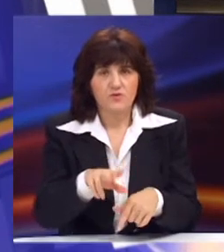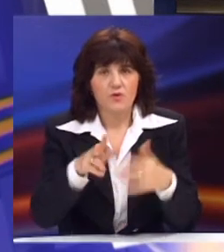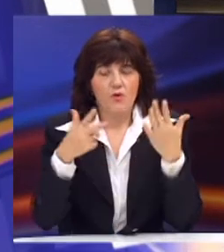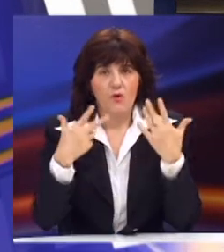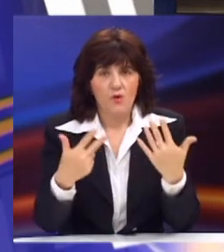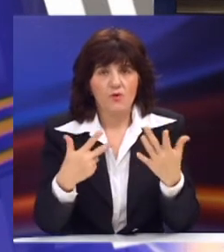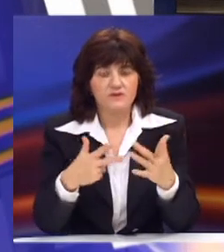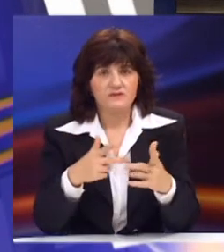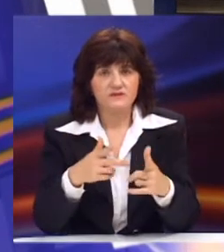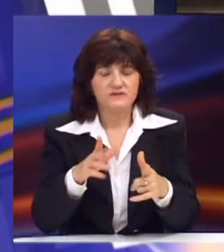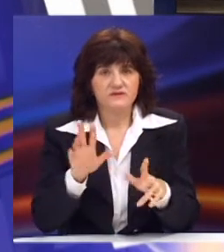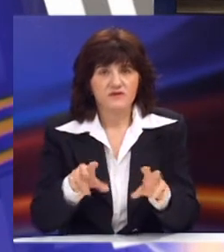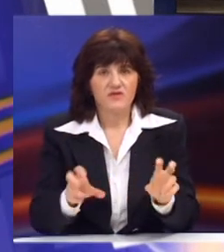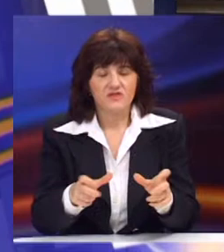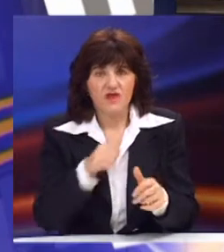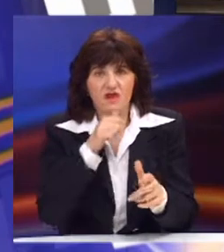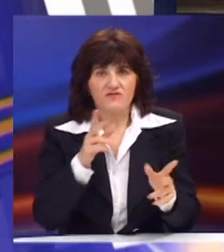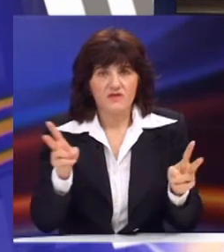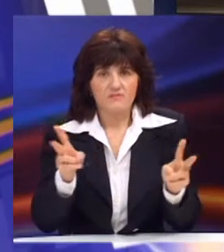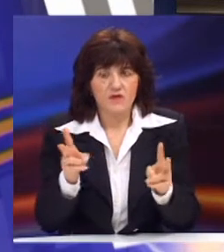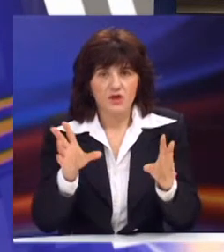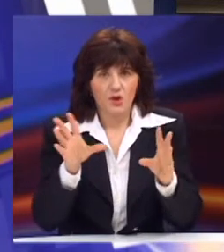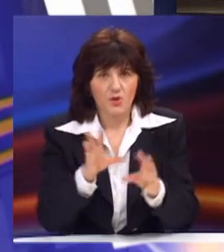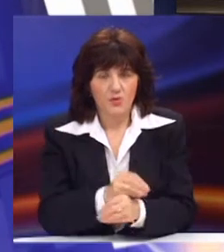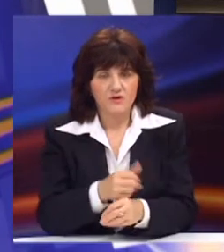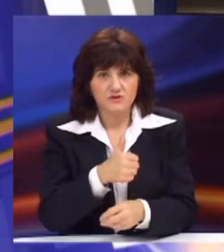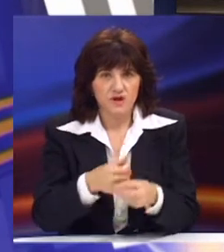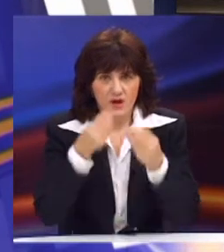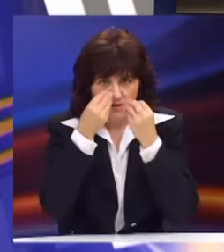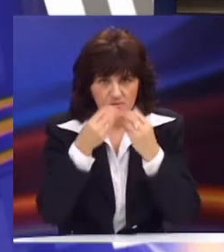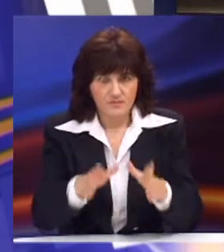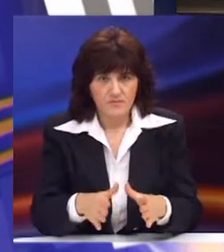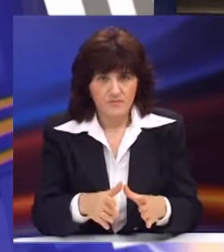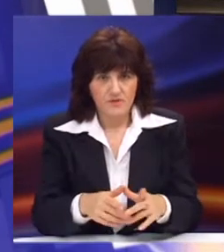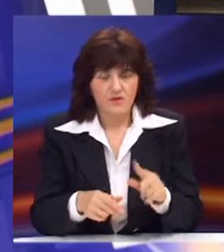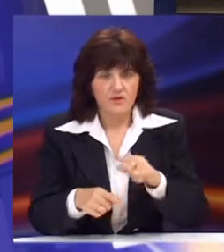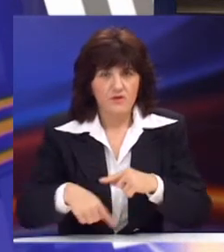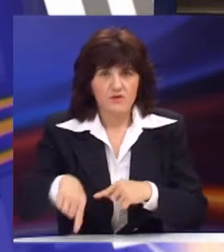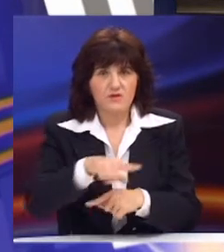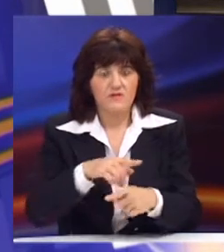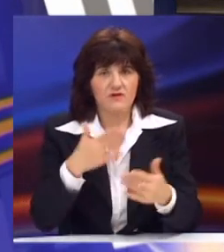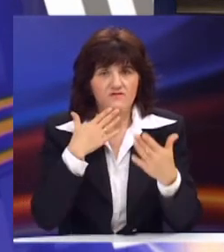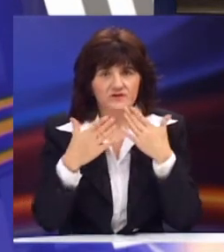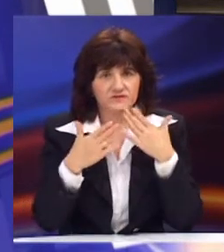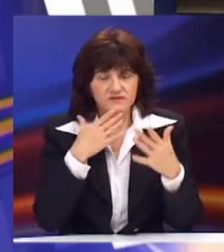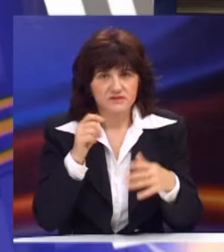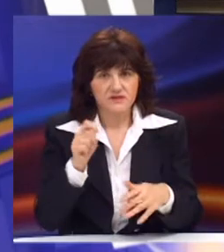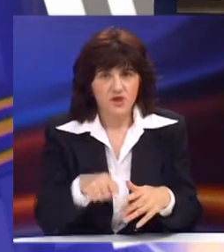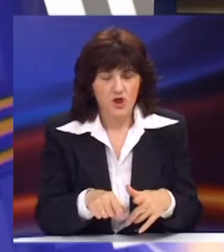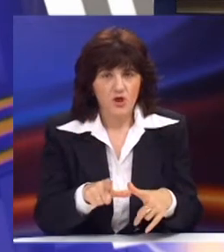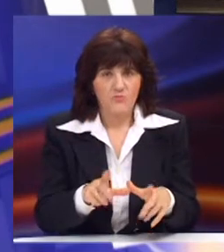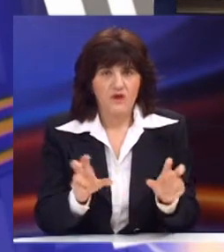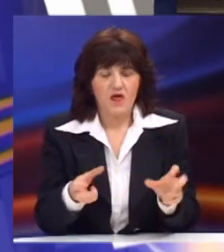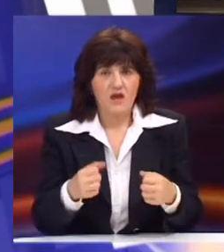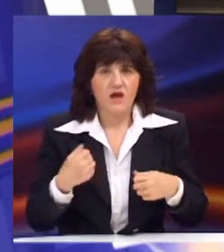je 80 privatizovanih medija ili ugašeno ili na ivici opstanka. Učesnici otvorene sednice